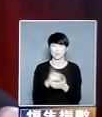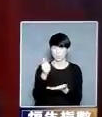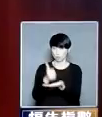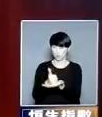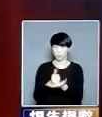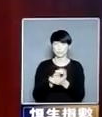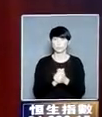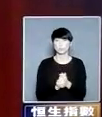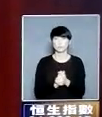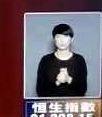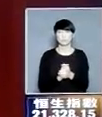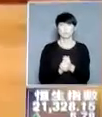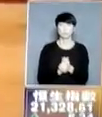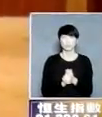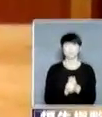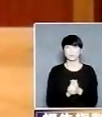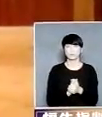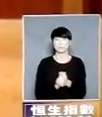官。